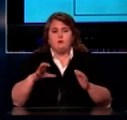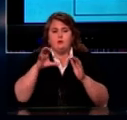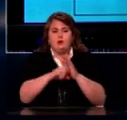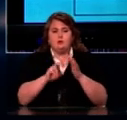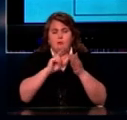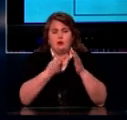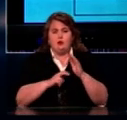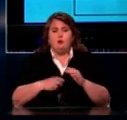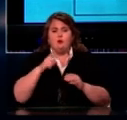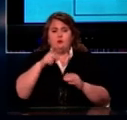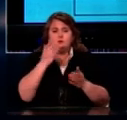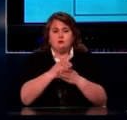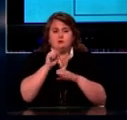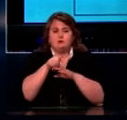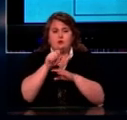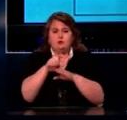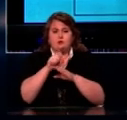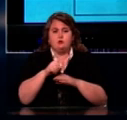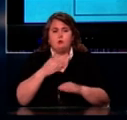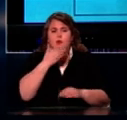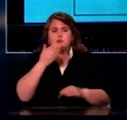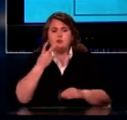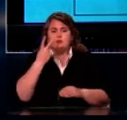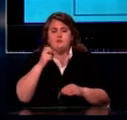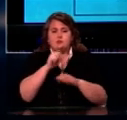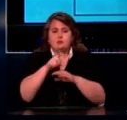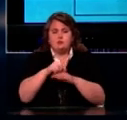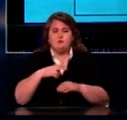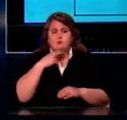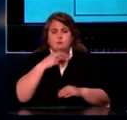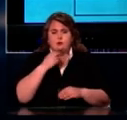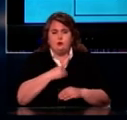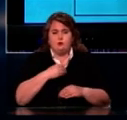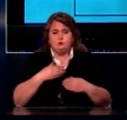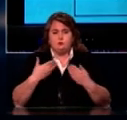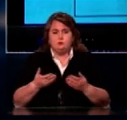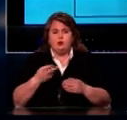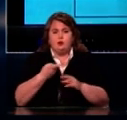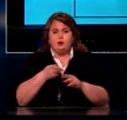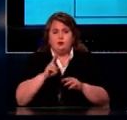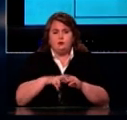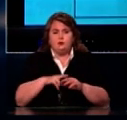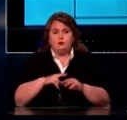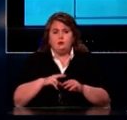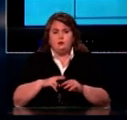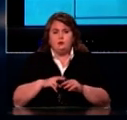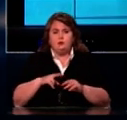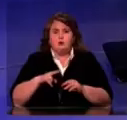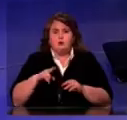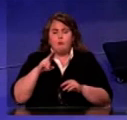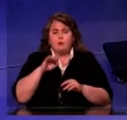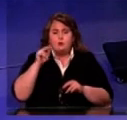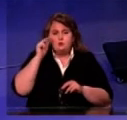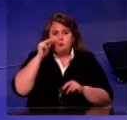вам предоставлены задачи. Последние две задачи хотела бы обратить внимание. Там именно идут по